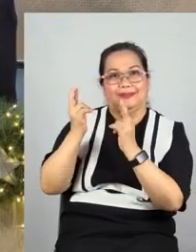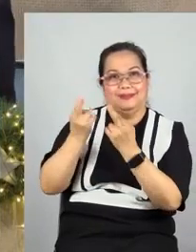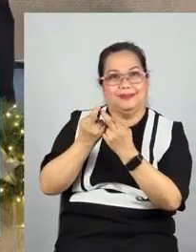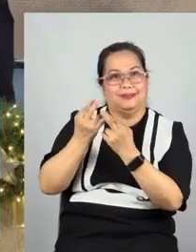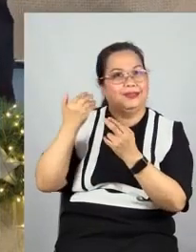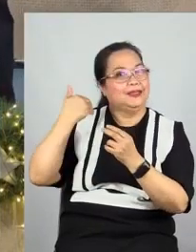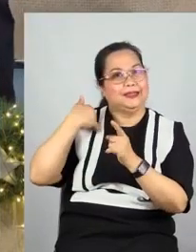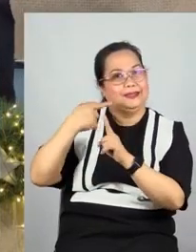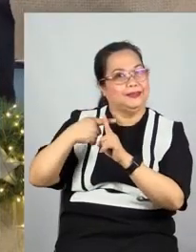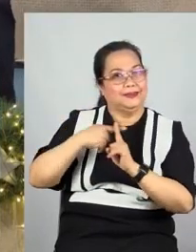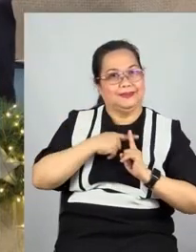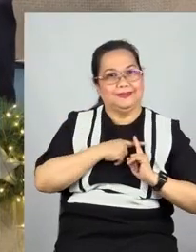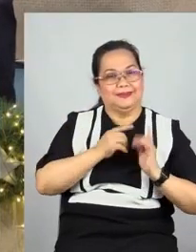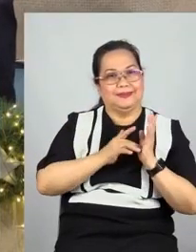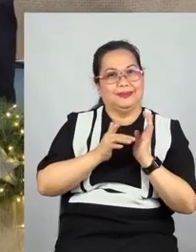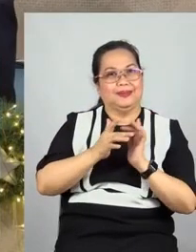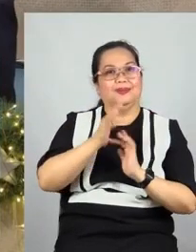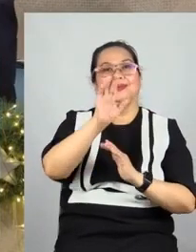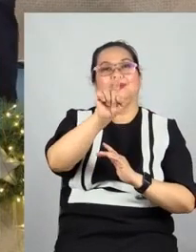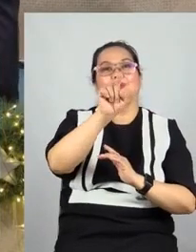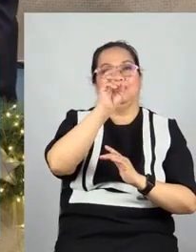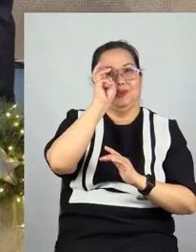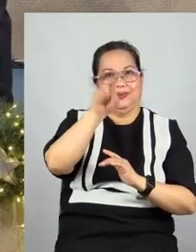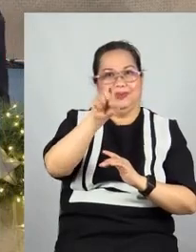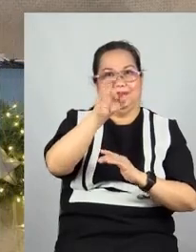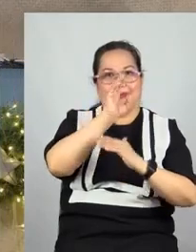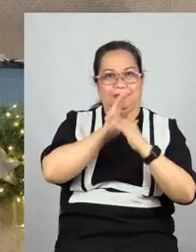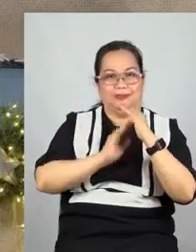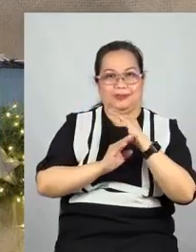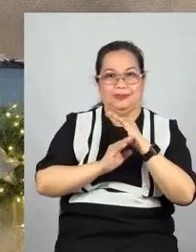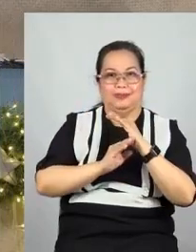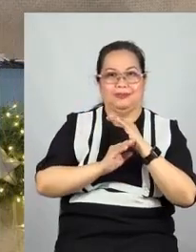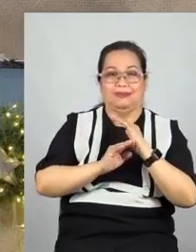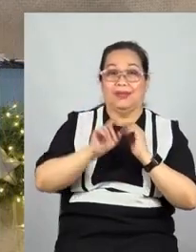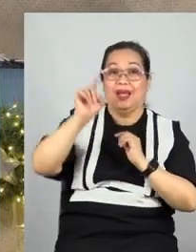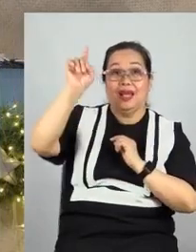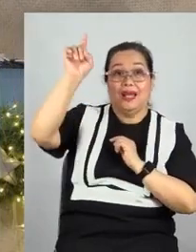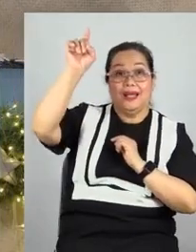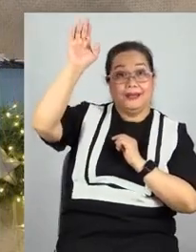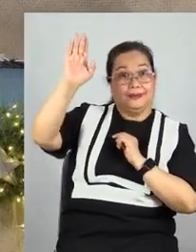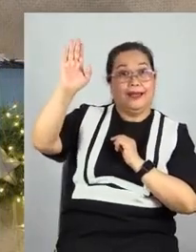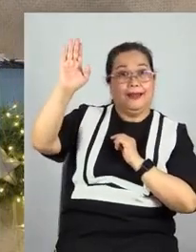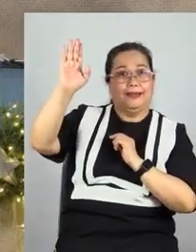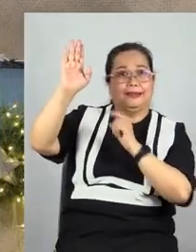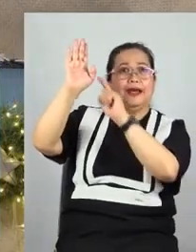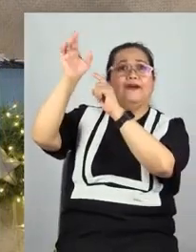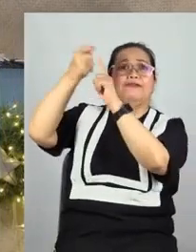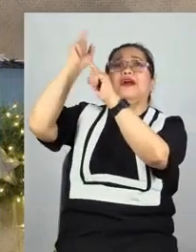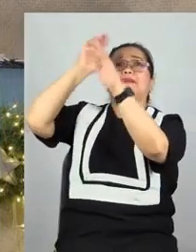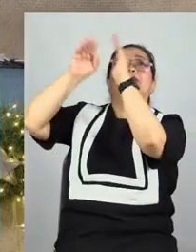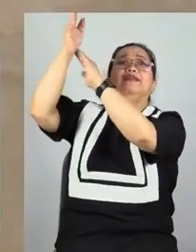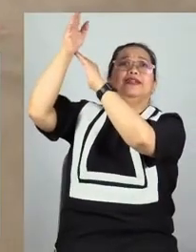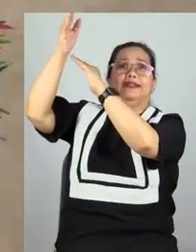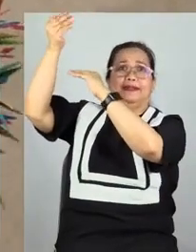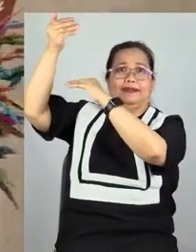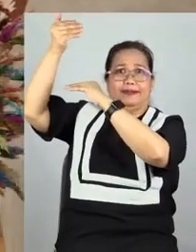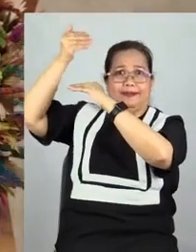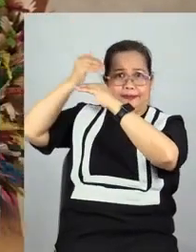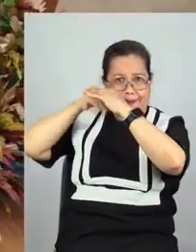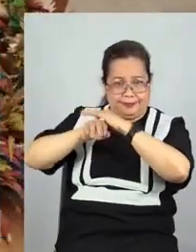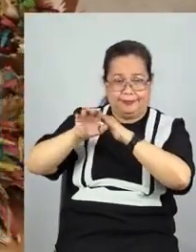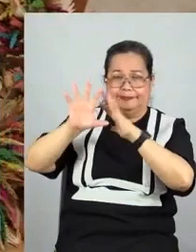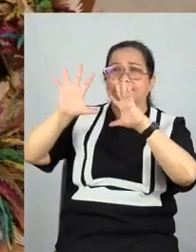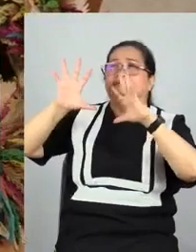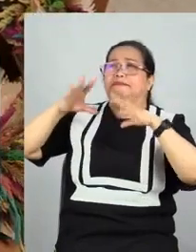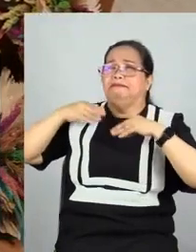nakakakilala kay Jesus. Kung siya na nagmula sa langit ay kinaya na